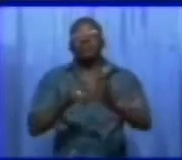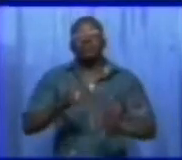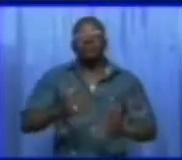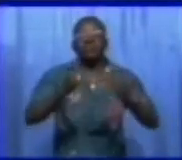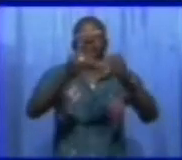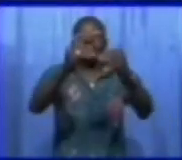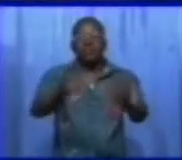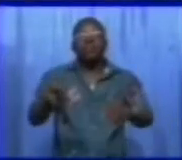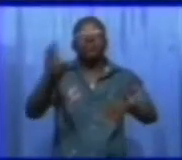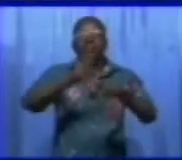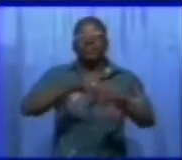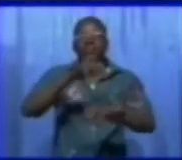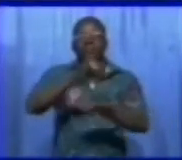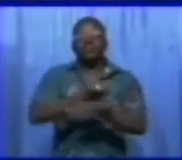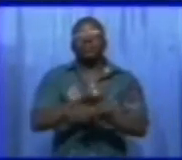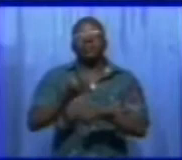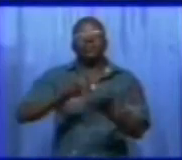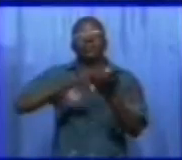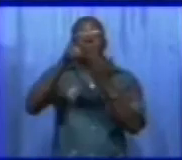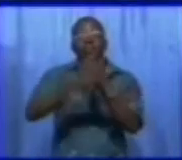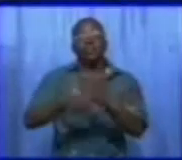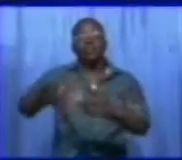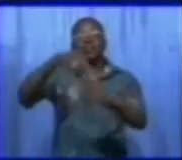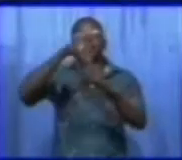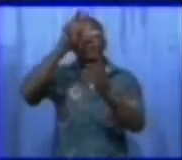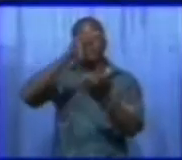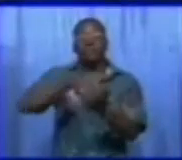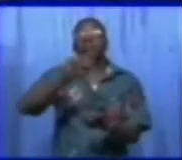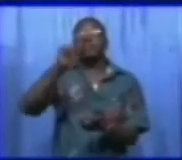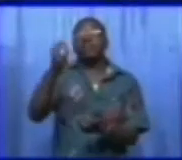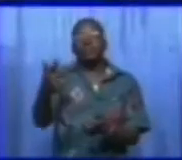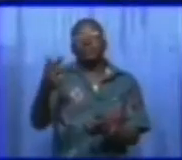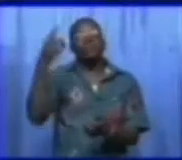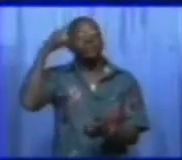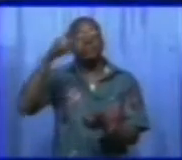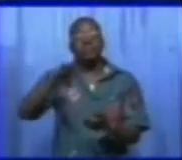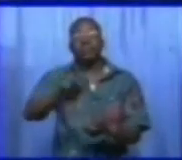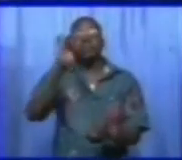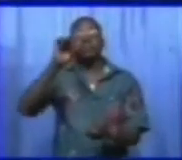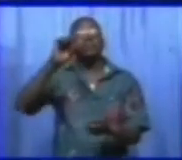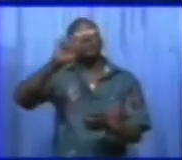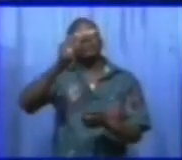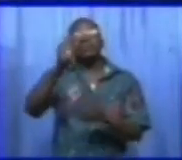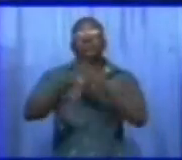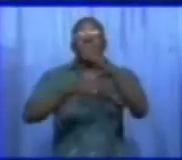d'avancement de la mise en œuvre du plan d'action prioritaire 2013, tiré du plan triennal